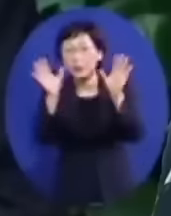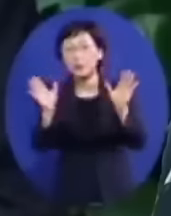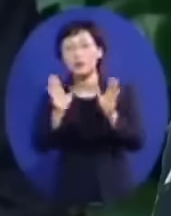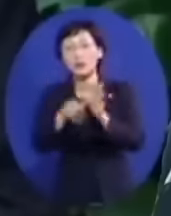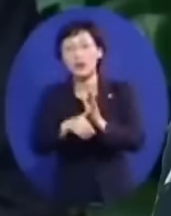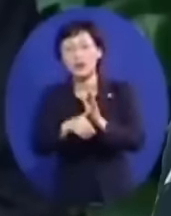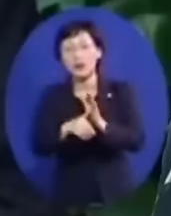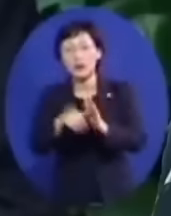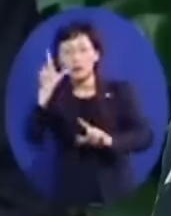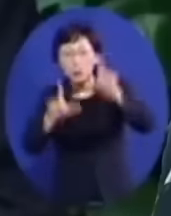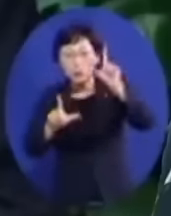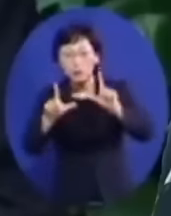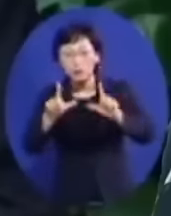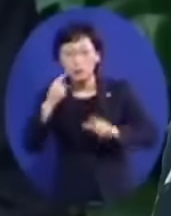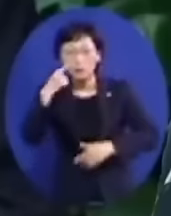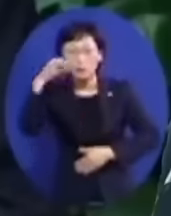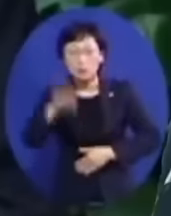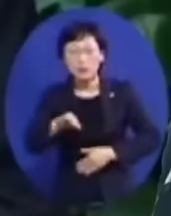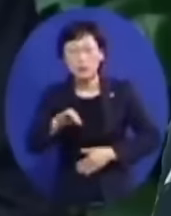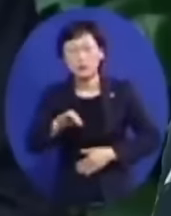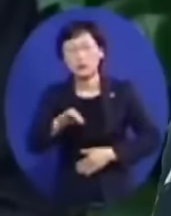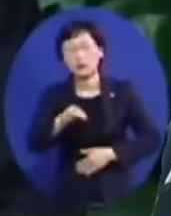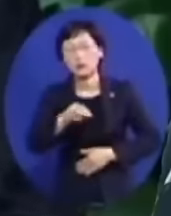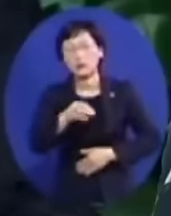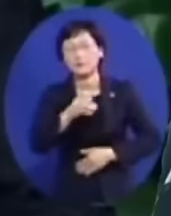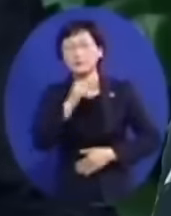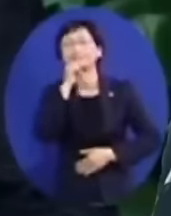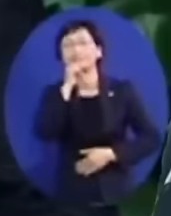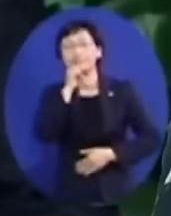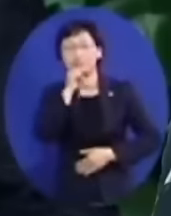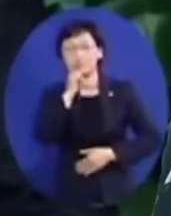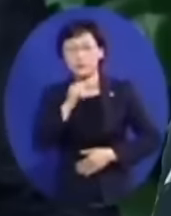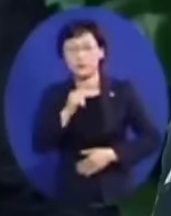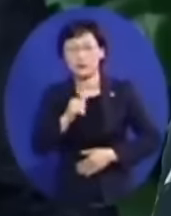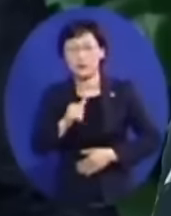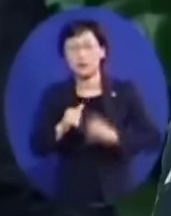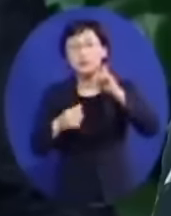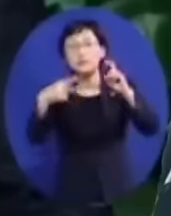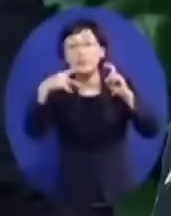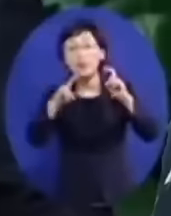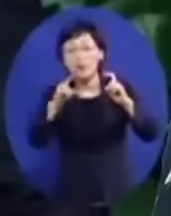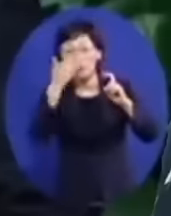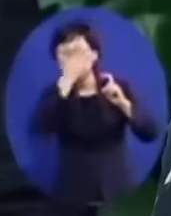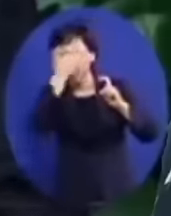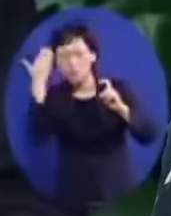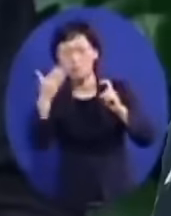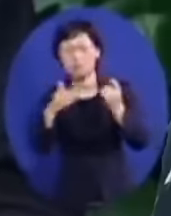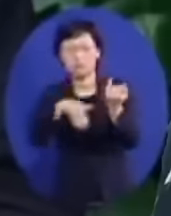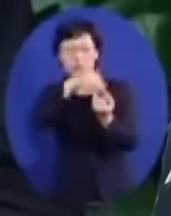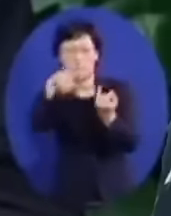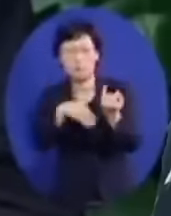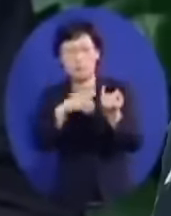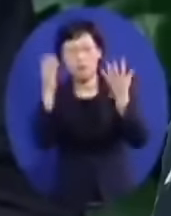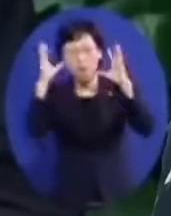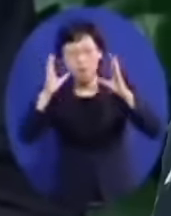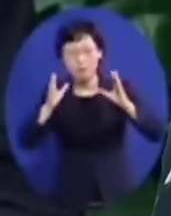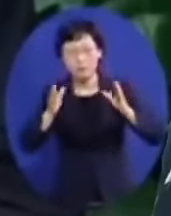모습의 초췌함은 말로 다 할 수 없습니다. 젊은 10대 후의 여성으로서 어린